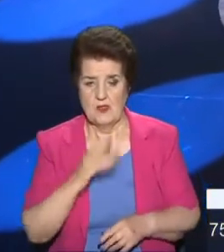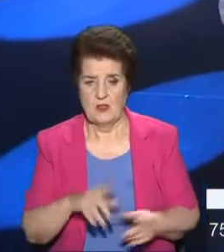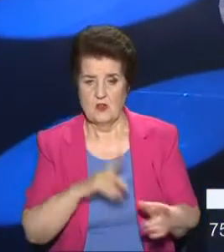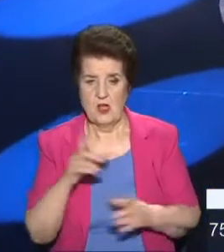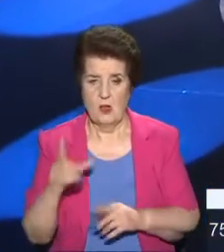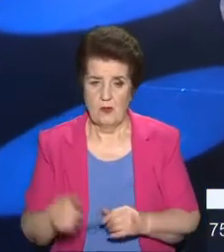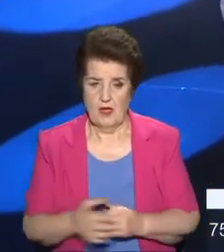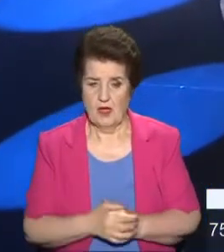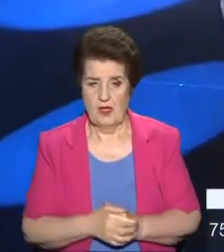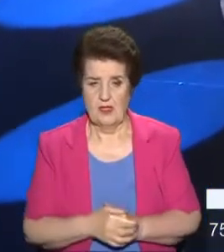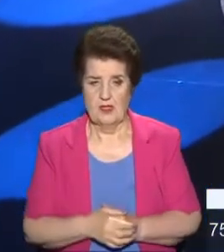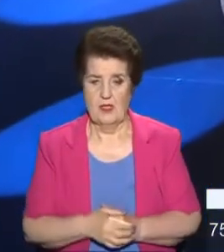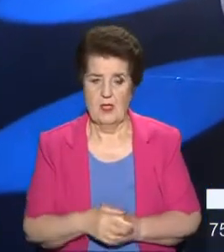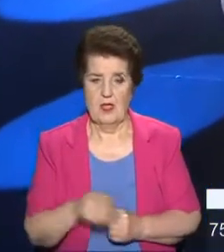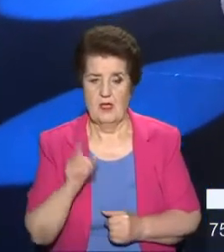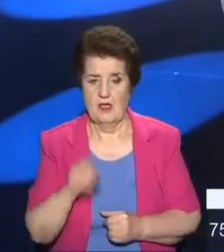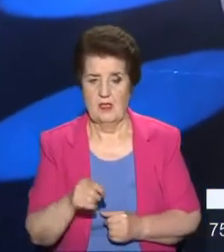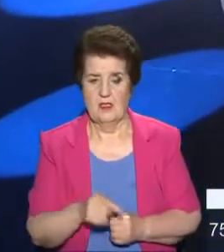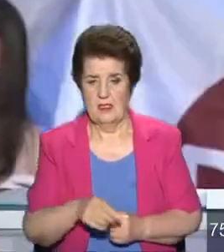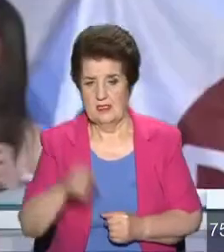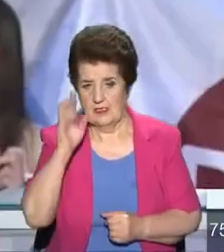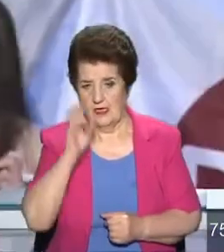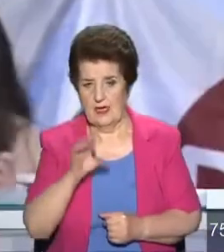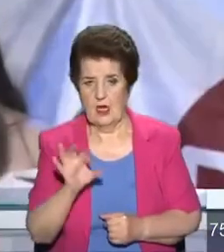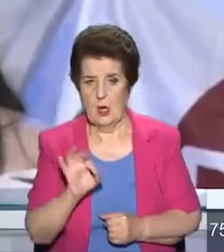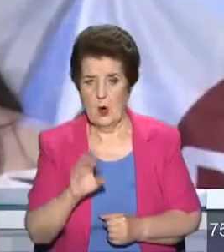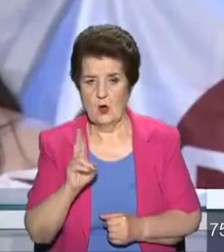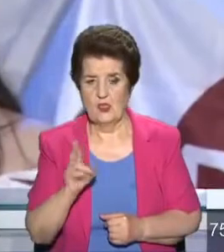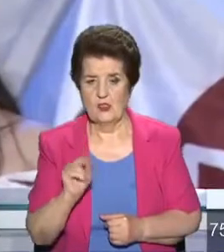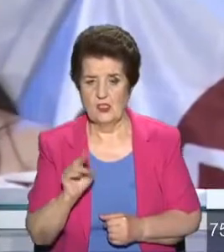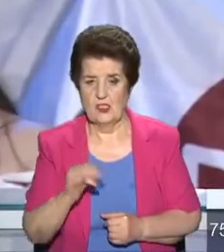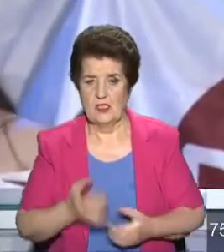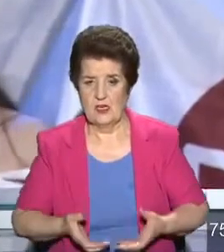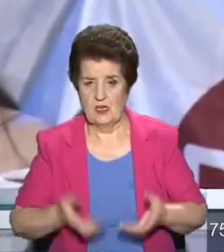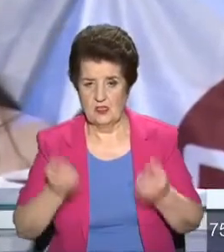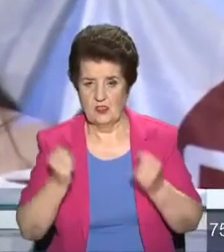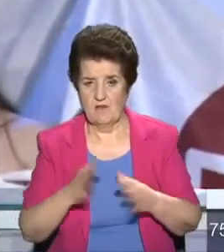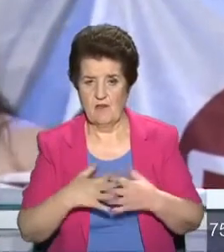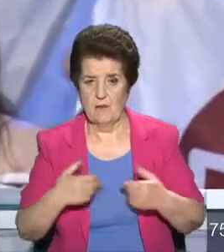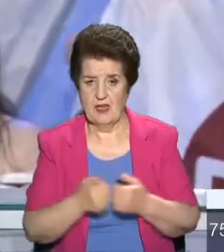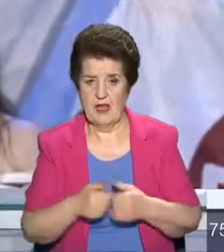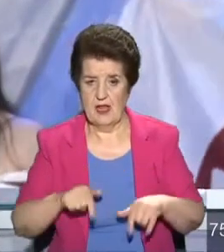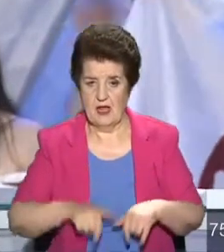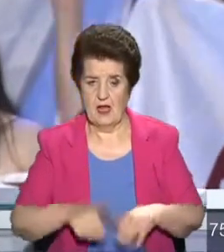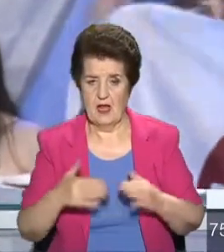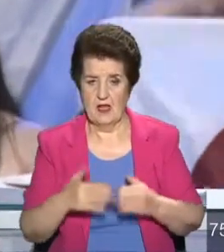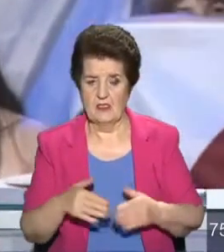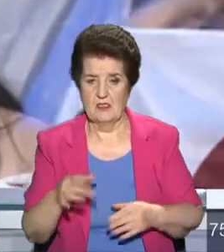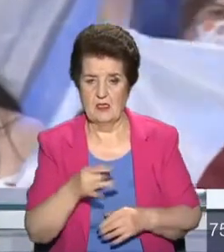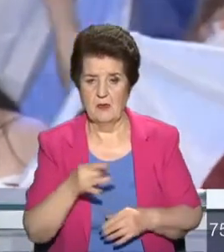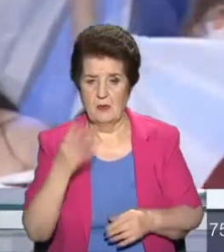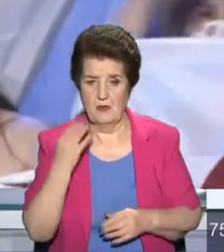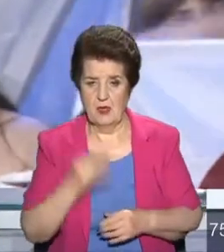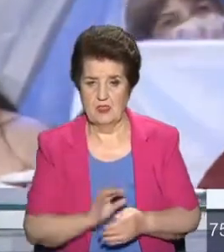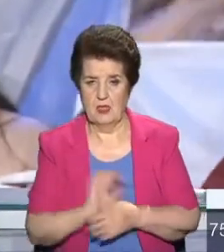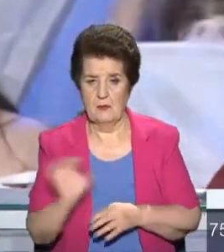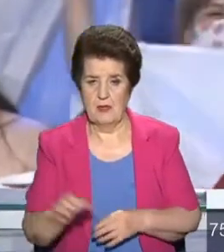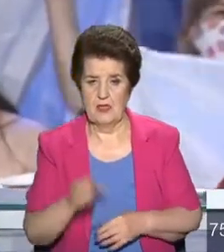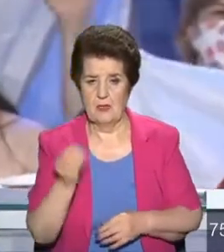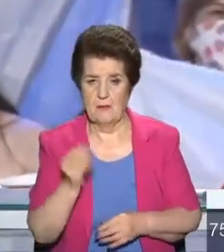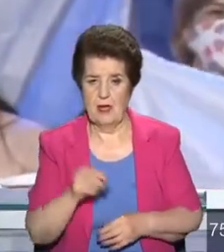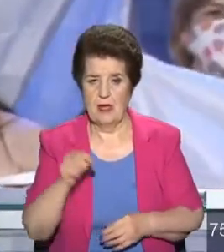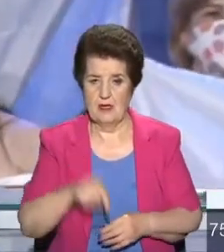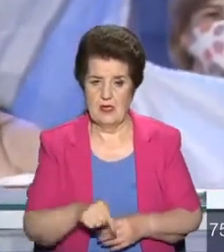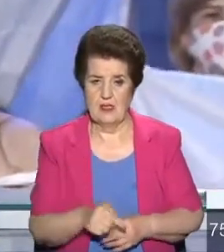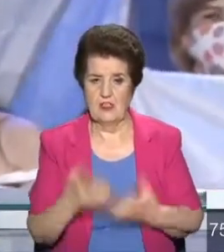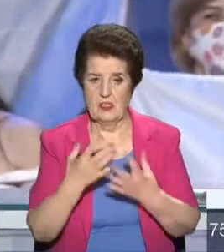plecat în țările occidentale pentru a și susținerea Lili aici acasă în Republica Moldova trimit bani aici și care deja